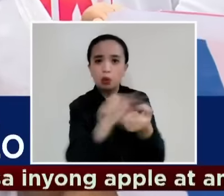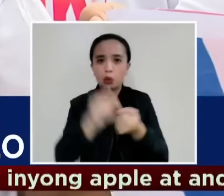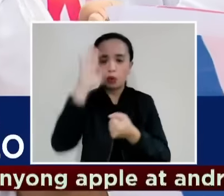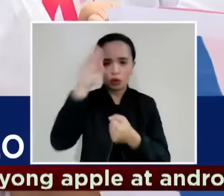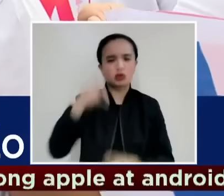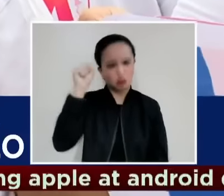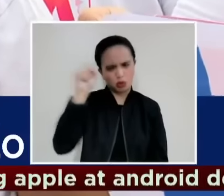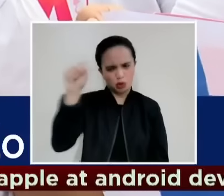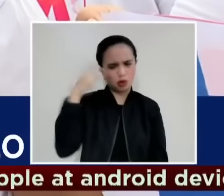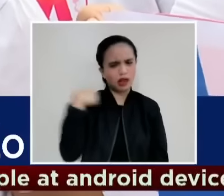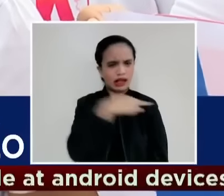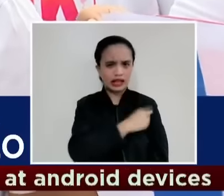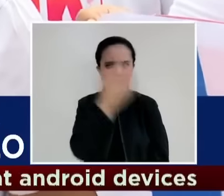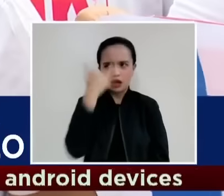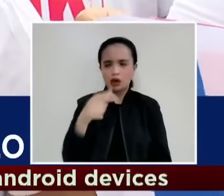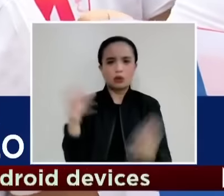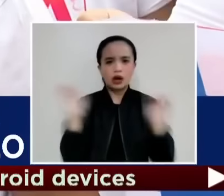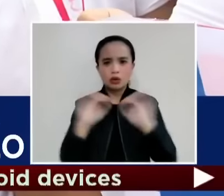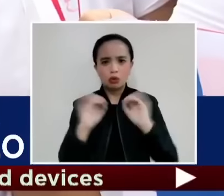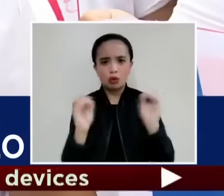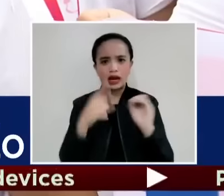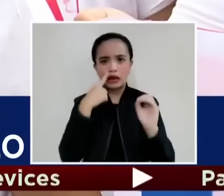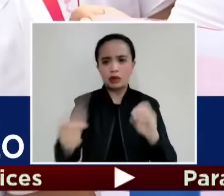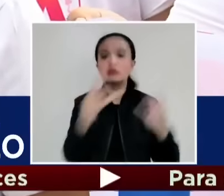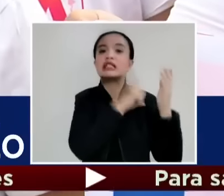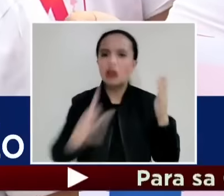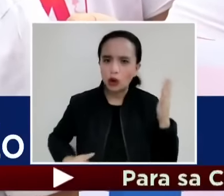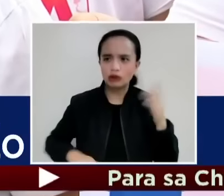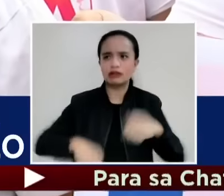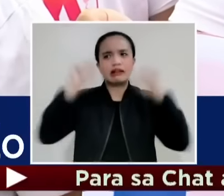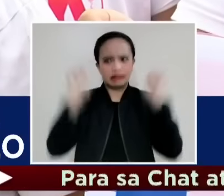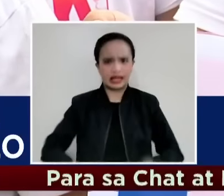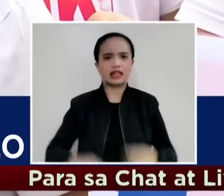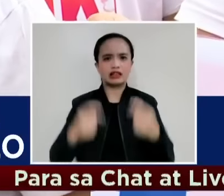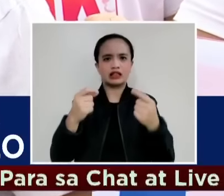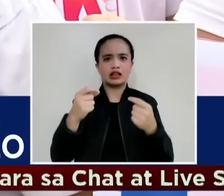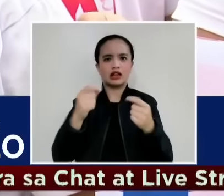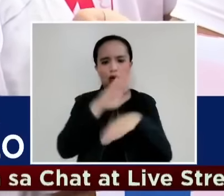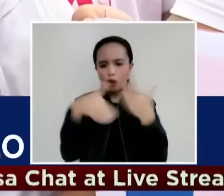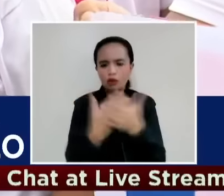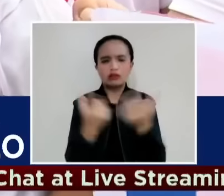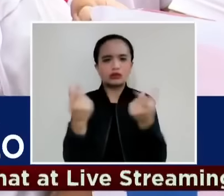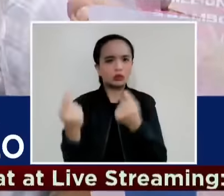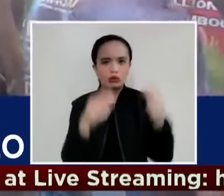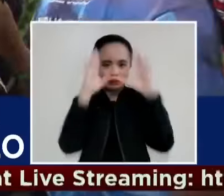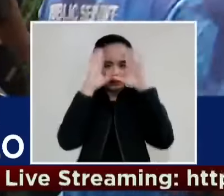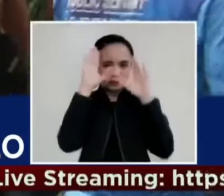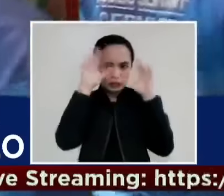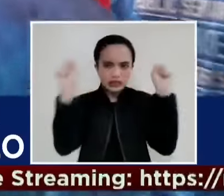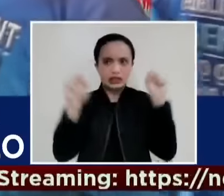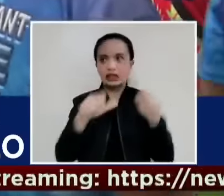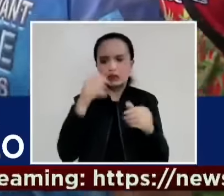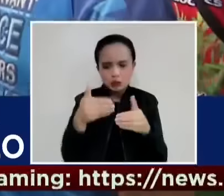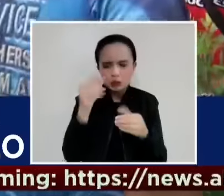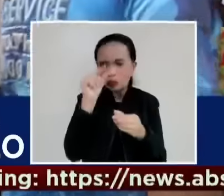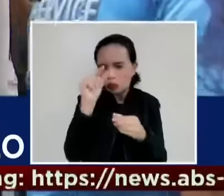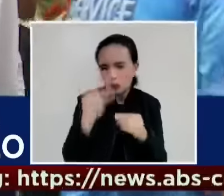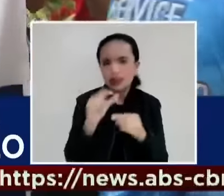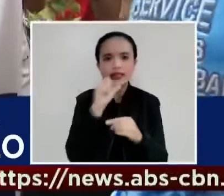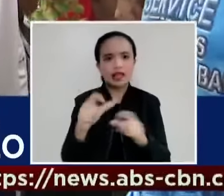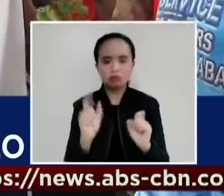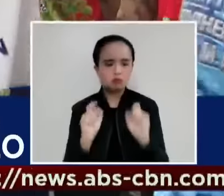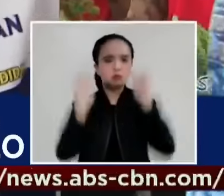lang tayo kasi wala naman imposible sa Panginoon. Kayang gawin lahat ni BBM yung paunti-unti, hindi lang biglaan. Tiniyak